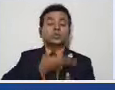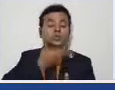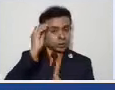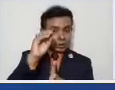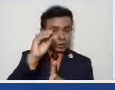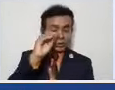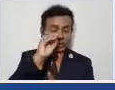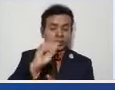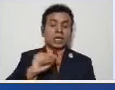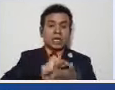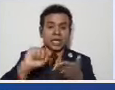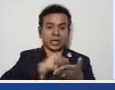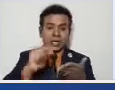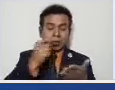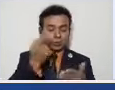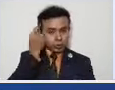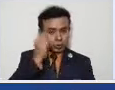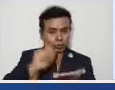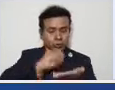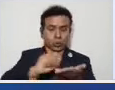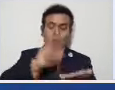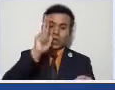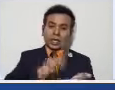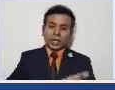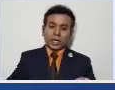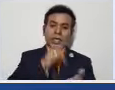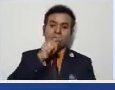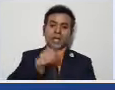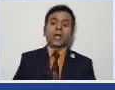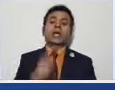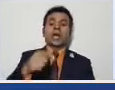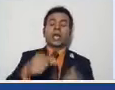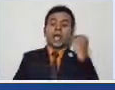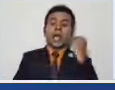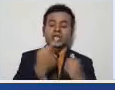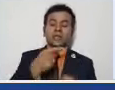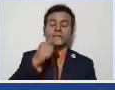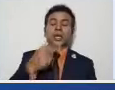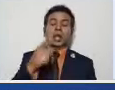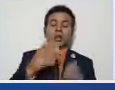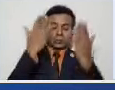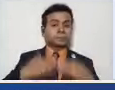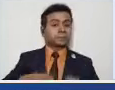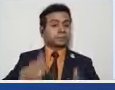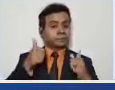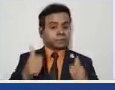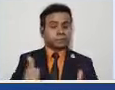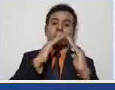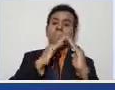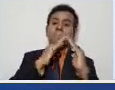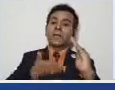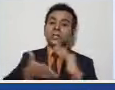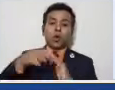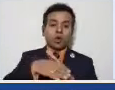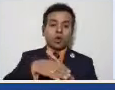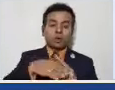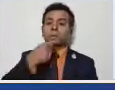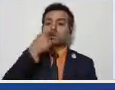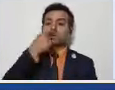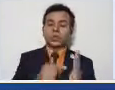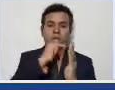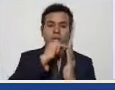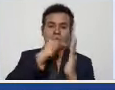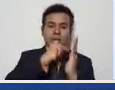আমাদের নতুন যে ক্লিনিক্যাল ম্যানেজমেন্ট কমিটি আছে তারা নতুন একটি গাইডলাইন করেছে আমরা কিভাবে রোগীদের সুস্থ বলতে পারবো বা